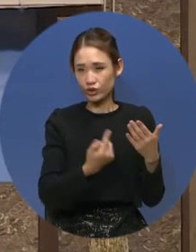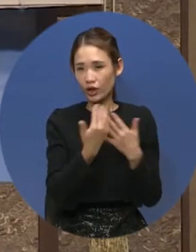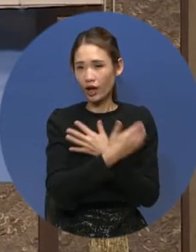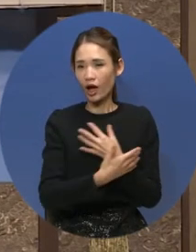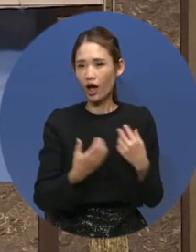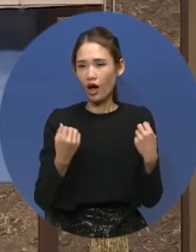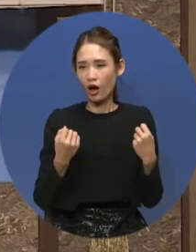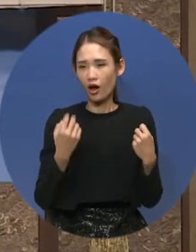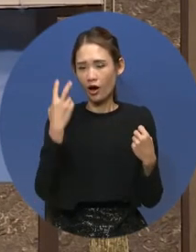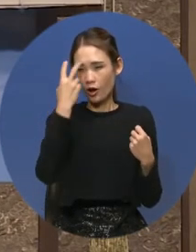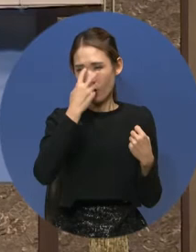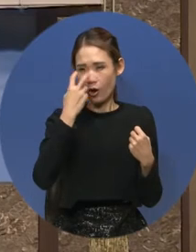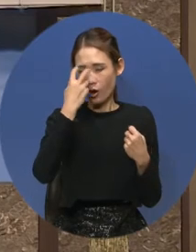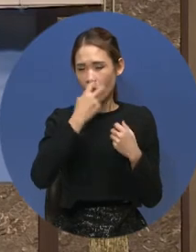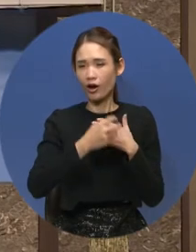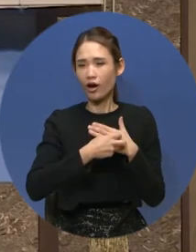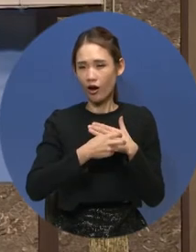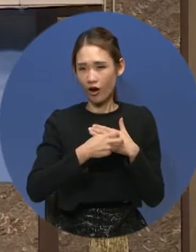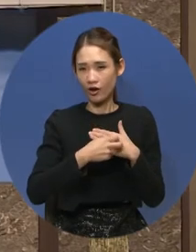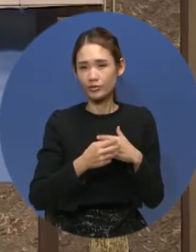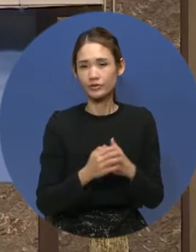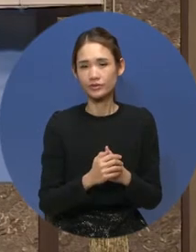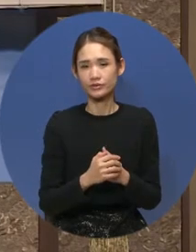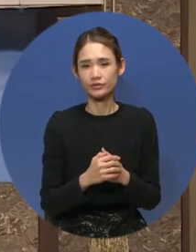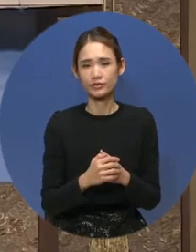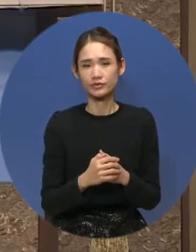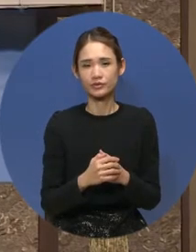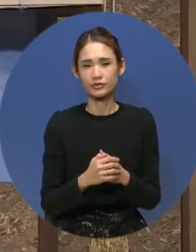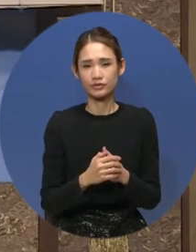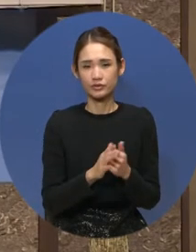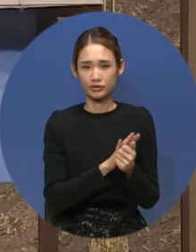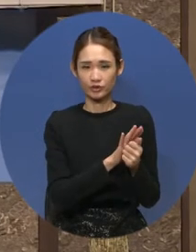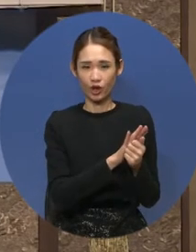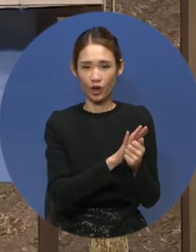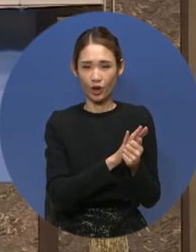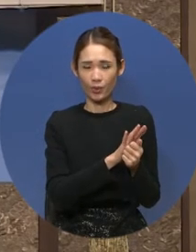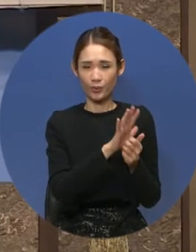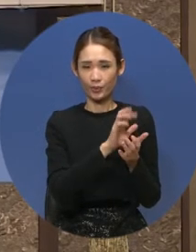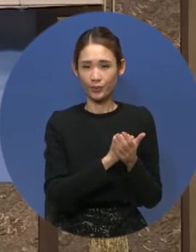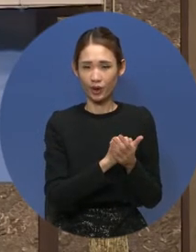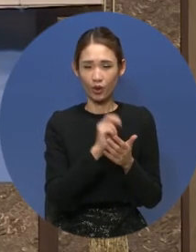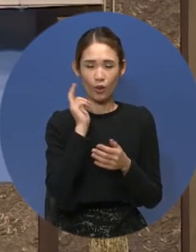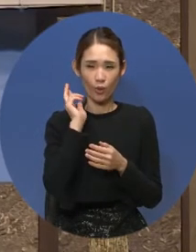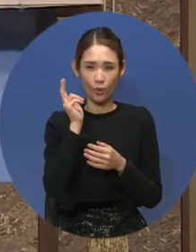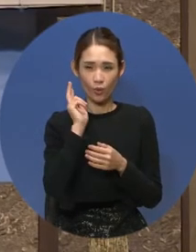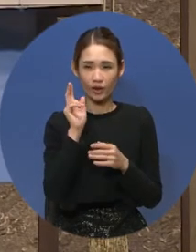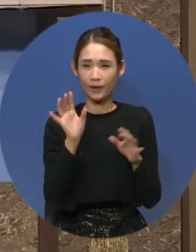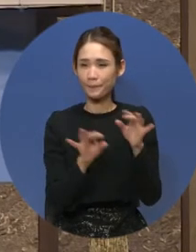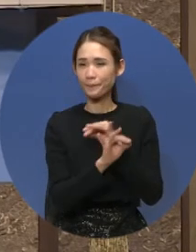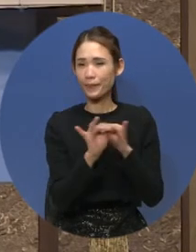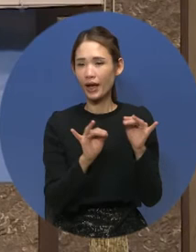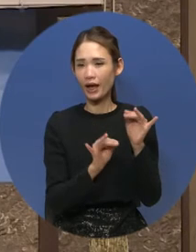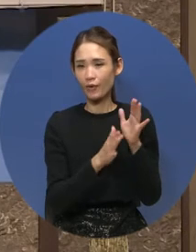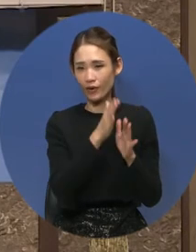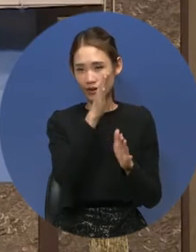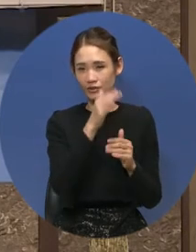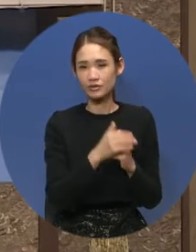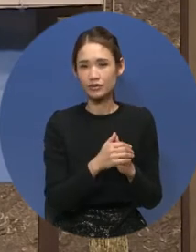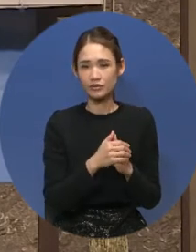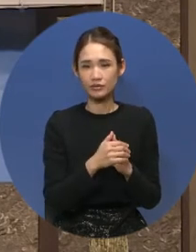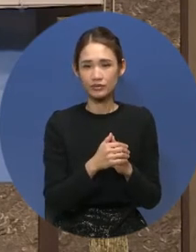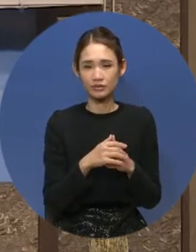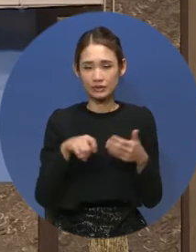일단 그러한 수술이나 의료 건강검진이나 서비스를 받고 와서 이제 호텔이나